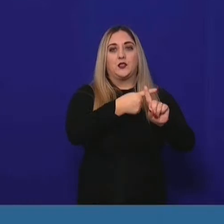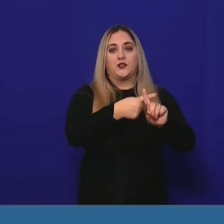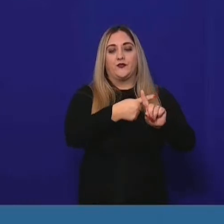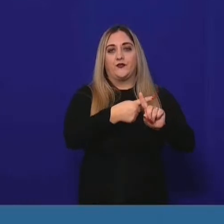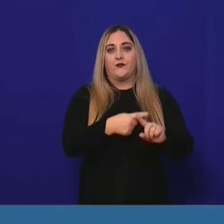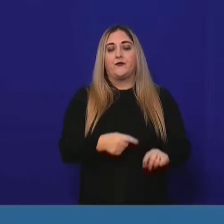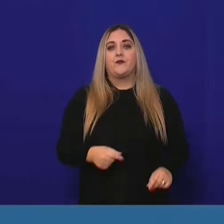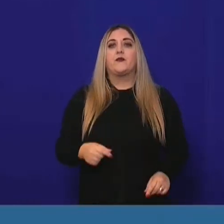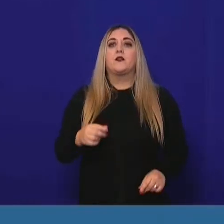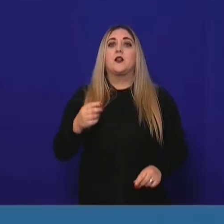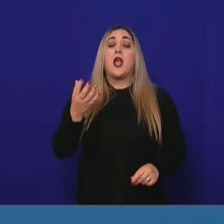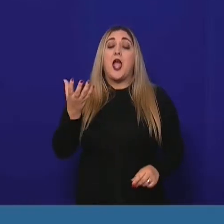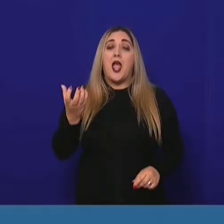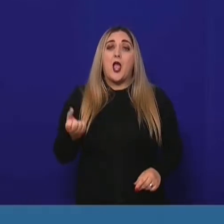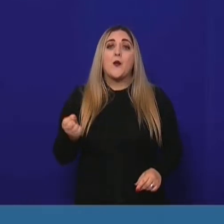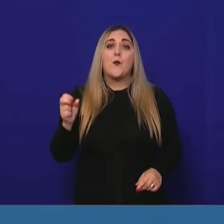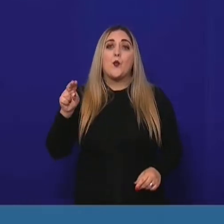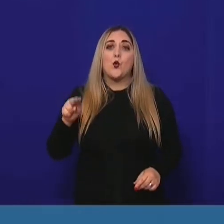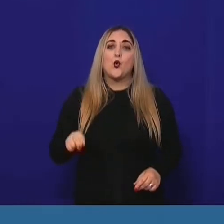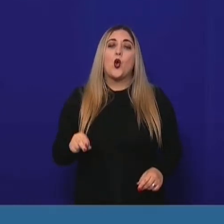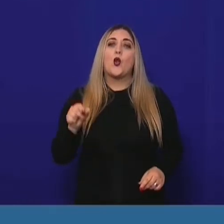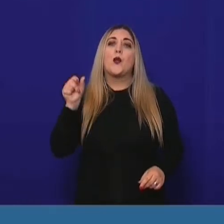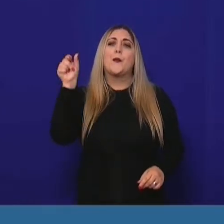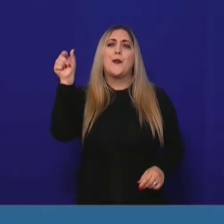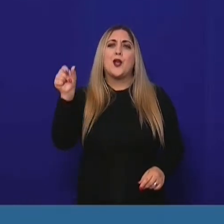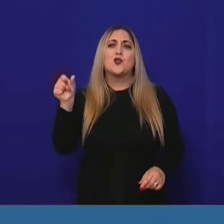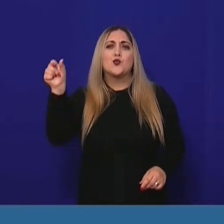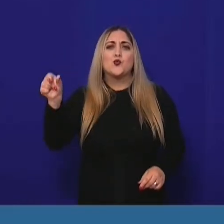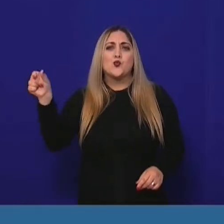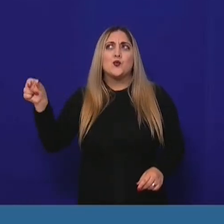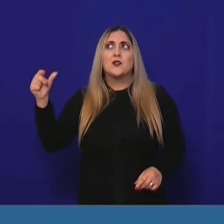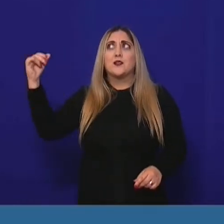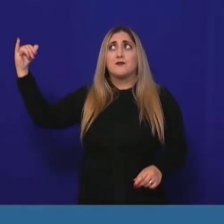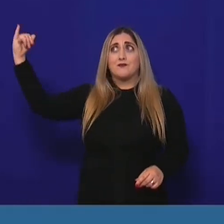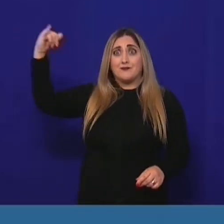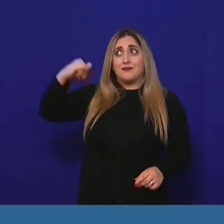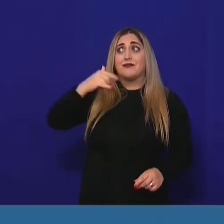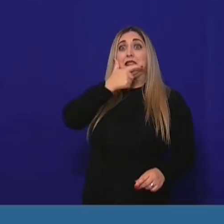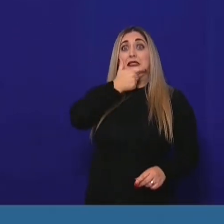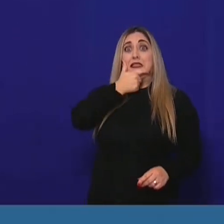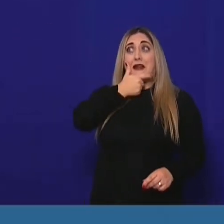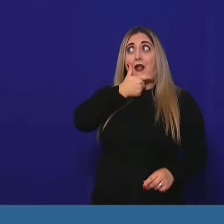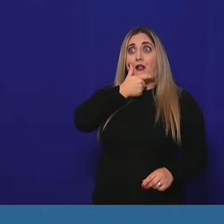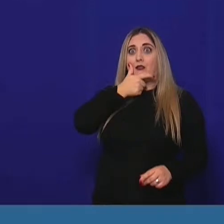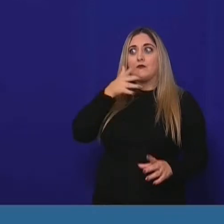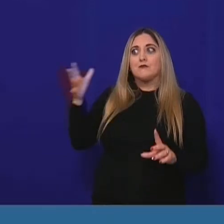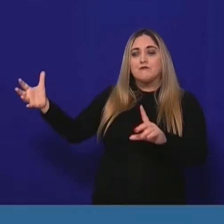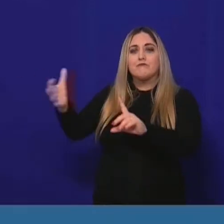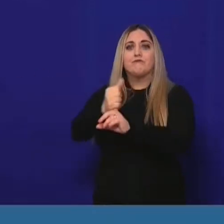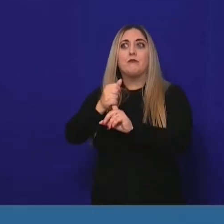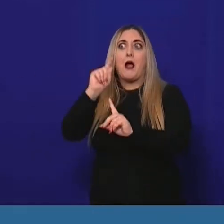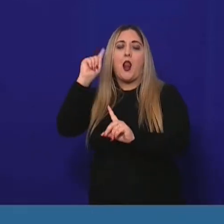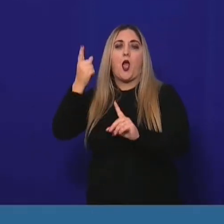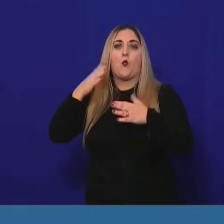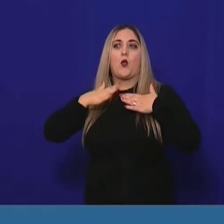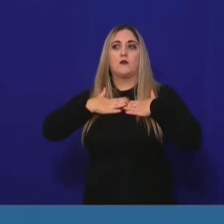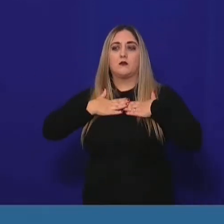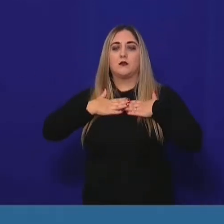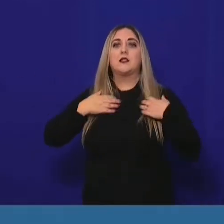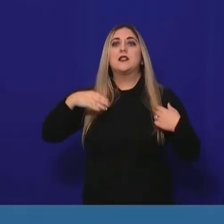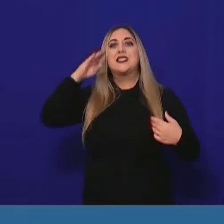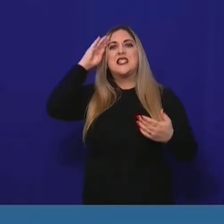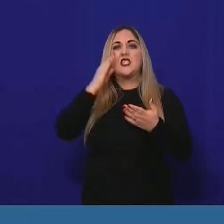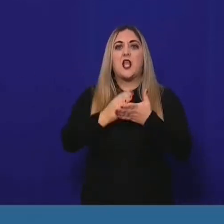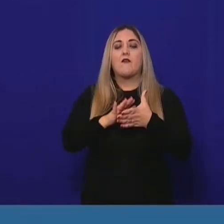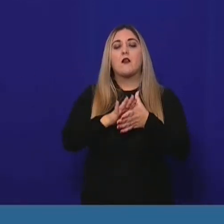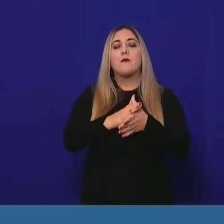pożittivi. Infatti kellna wkoll persuni li kienu ġew mill-Ingilterra li aħna qbadnihom mill-ewwel, infatti kif bdew ħirġin l-aħbarijiet dwar